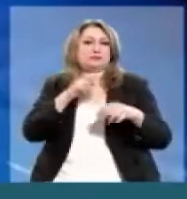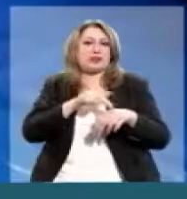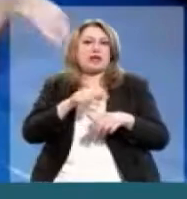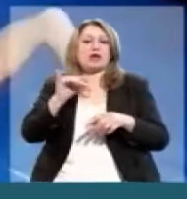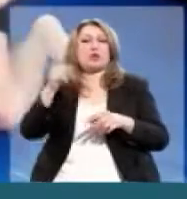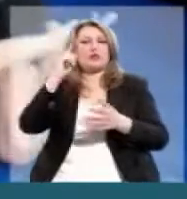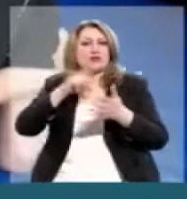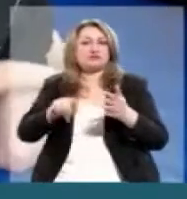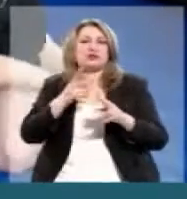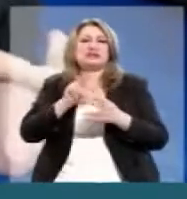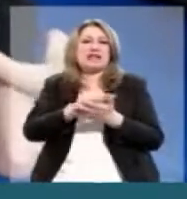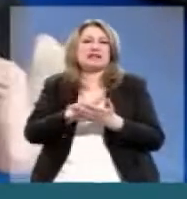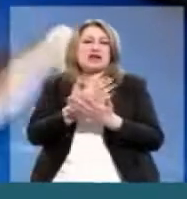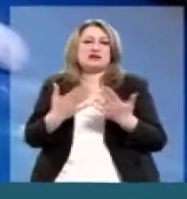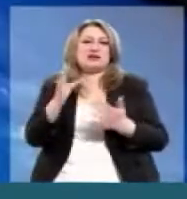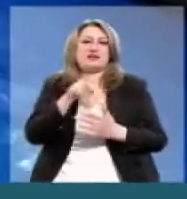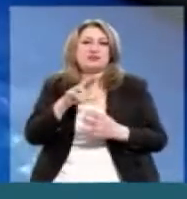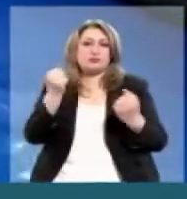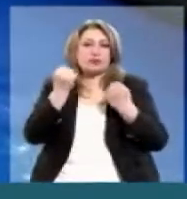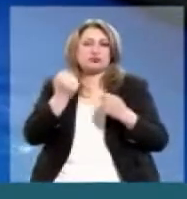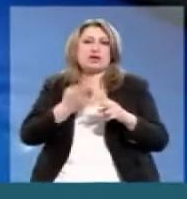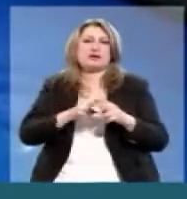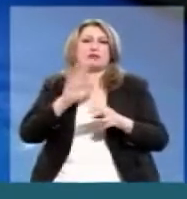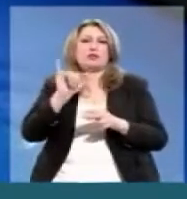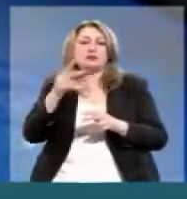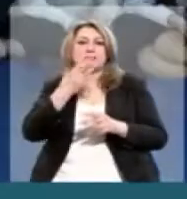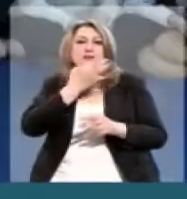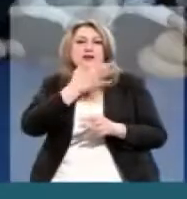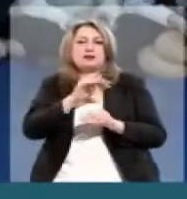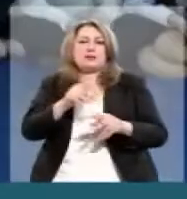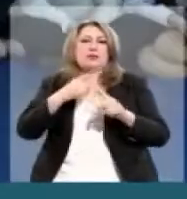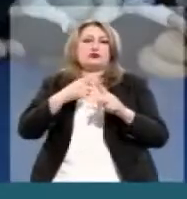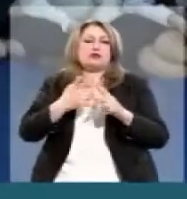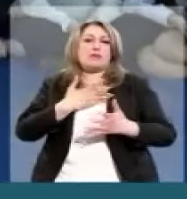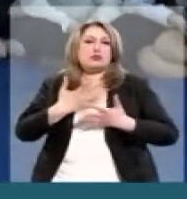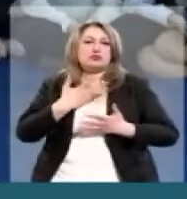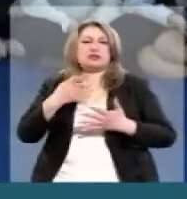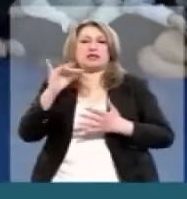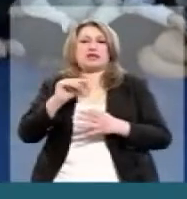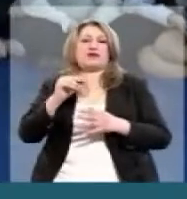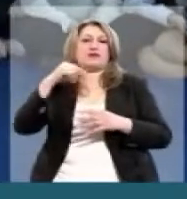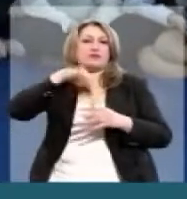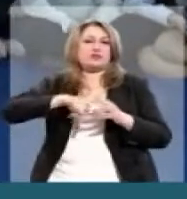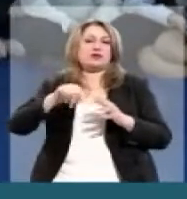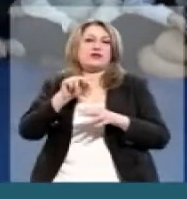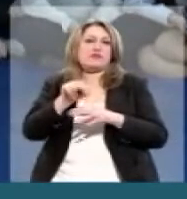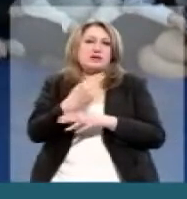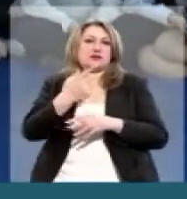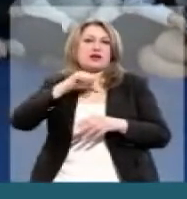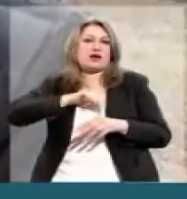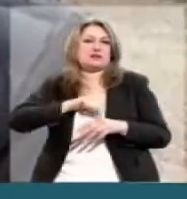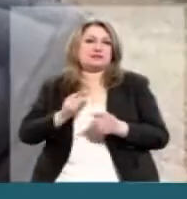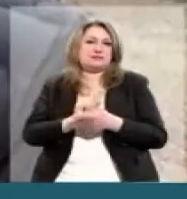Организаторы уверены, что занятие различными видами спорта вызовет у детей и подростков положительные эмоции и воспитает в них ряд важных